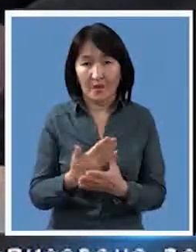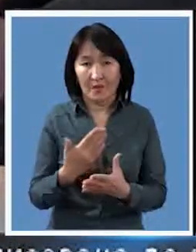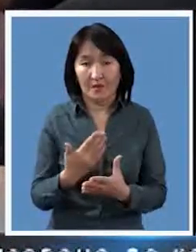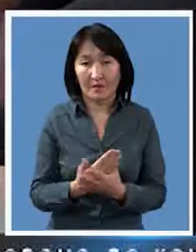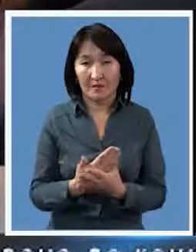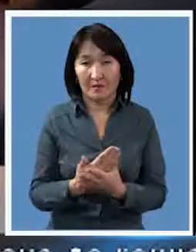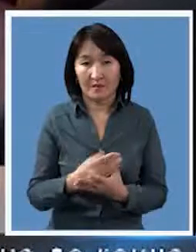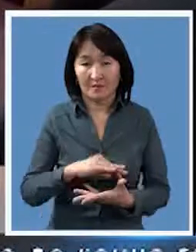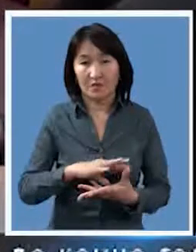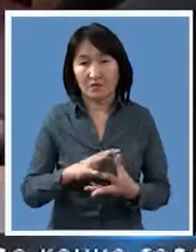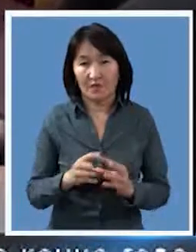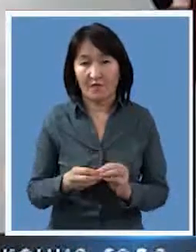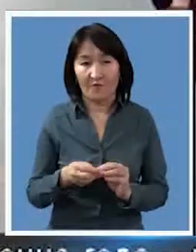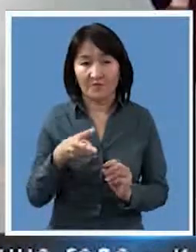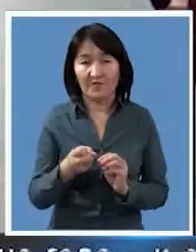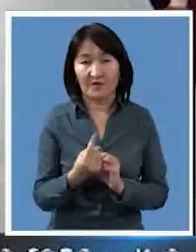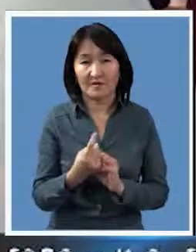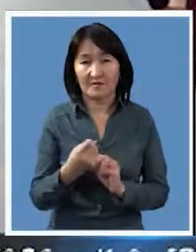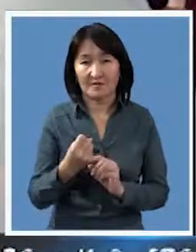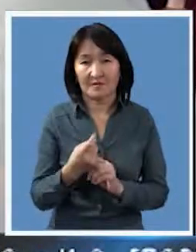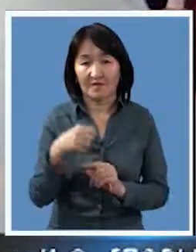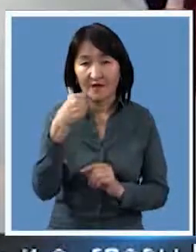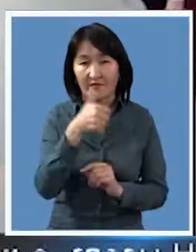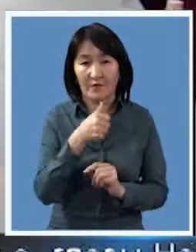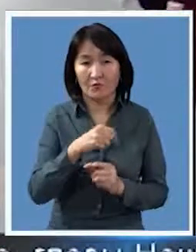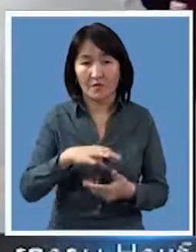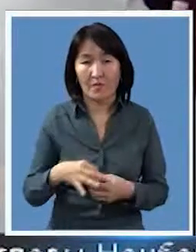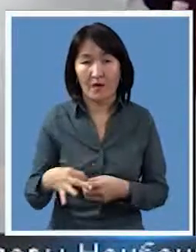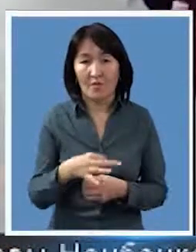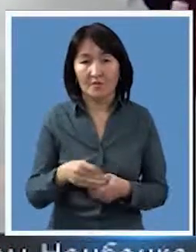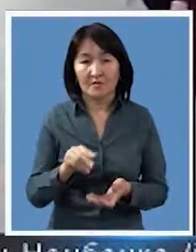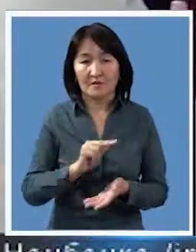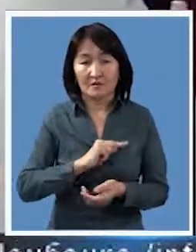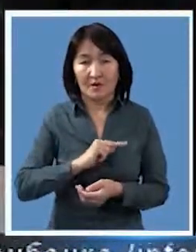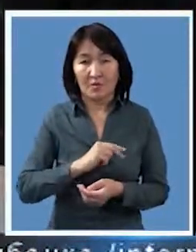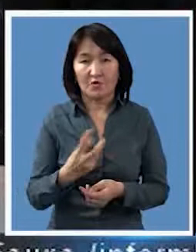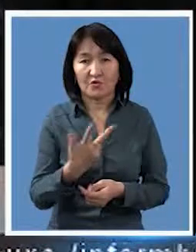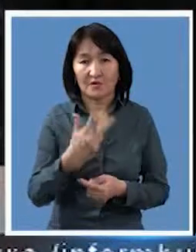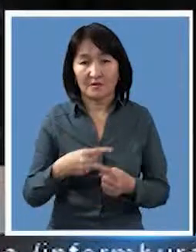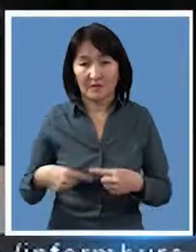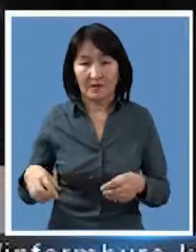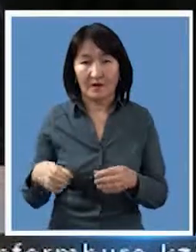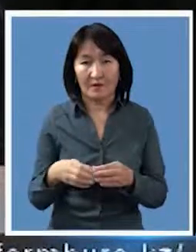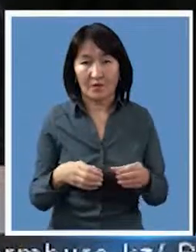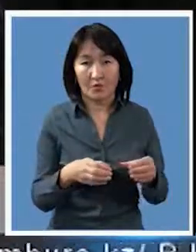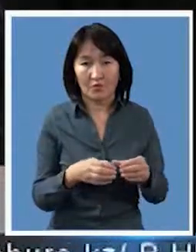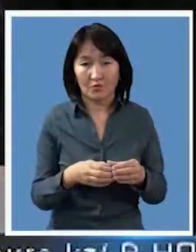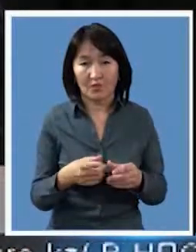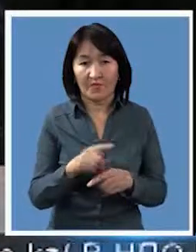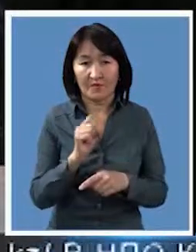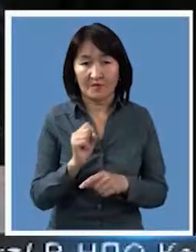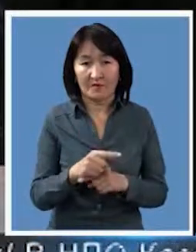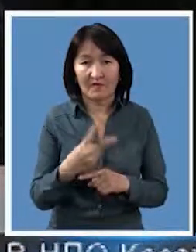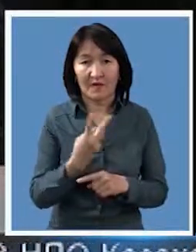возможностями. В частности, с 2011 года по области работает три общественных объединения в рамках государственного социального заказа по